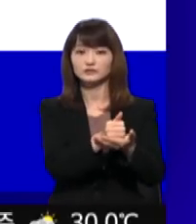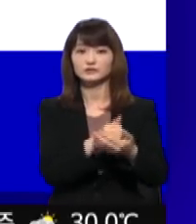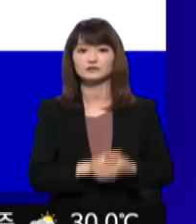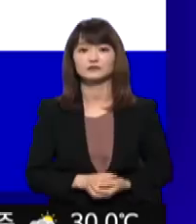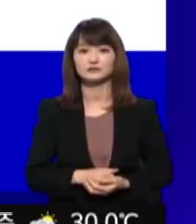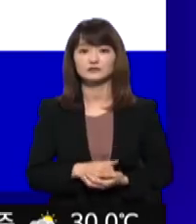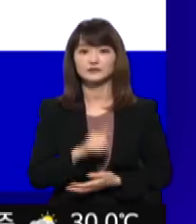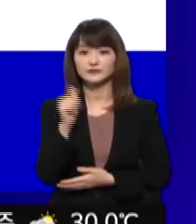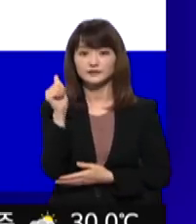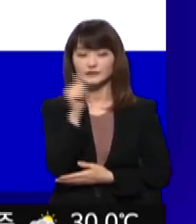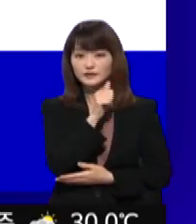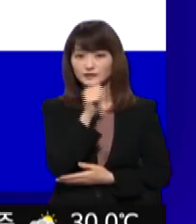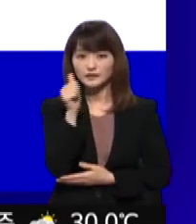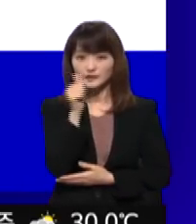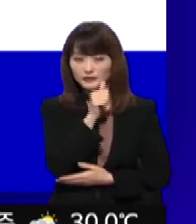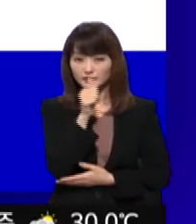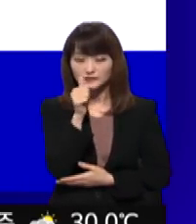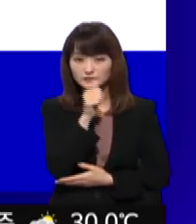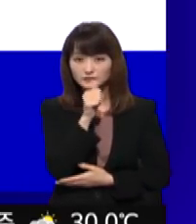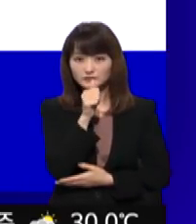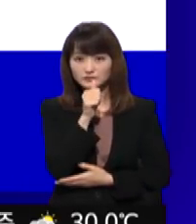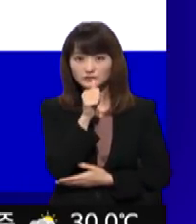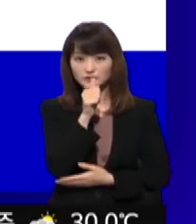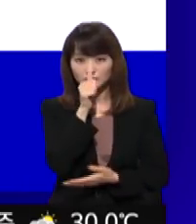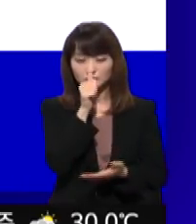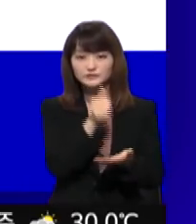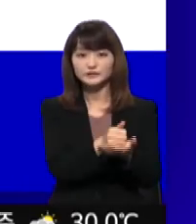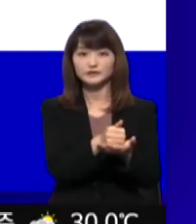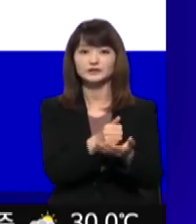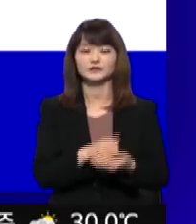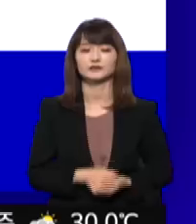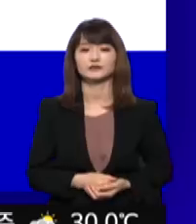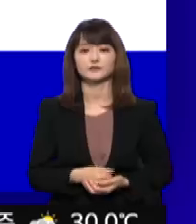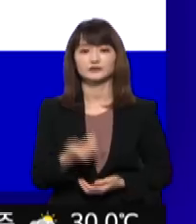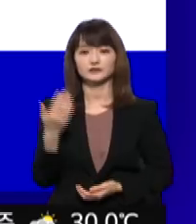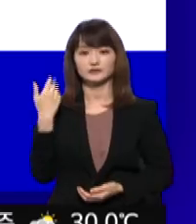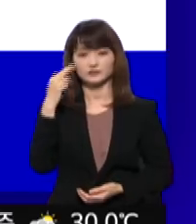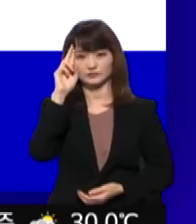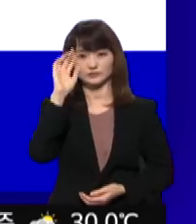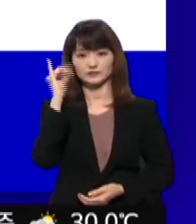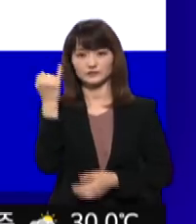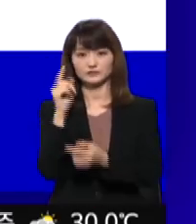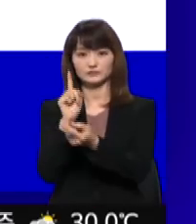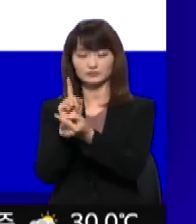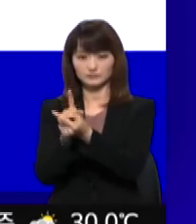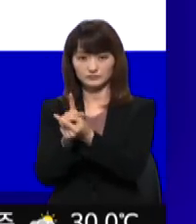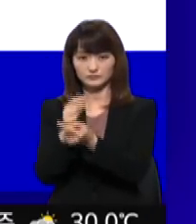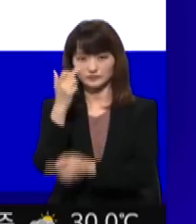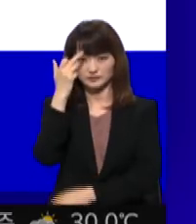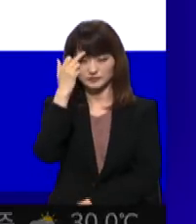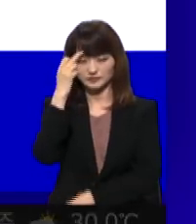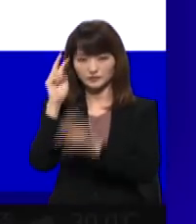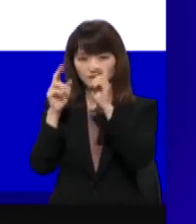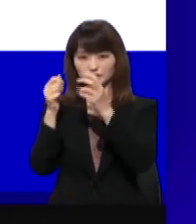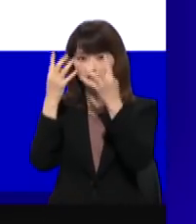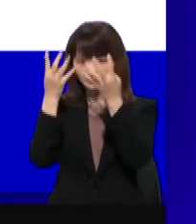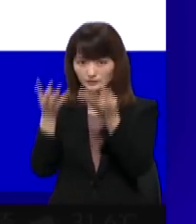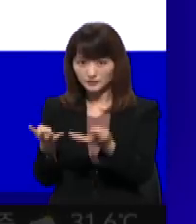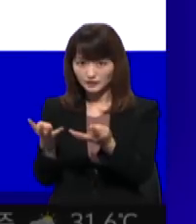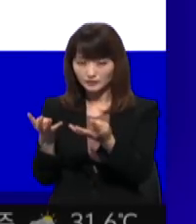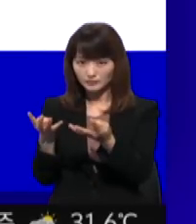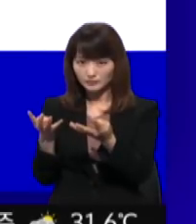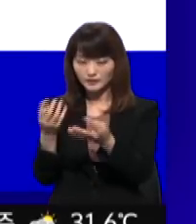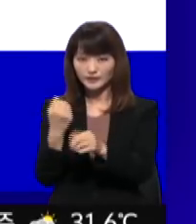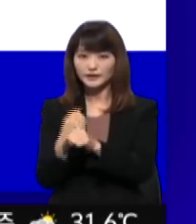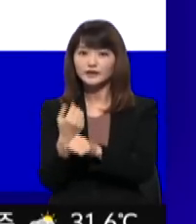알선 수제 혐의입니다 앞서 말한 대로 뭐 박근혜 전 대통령을 만나게 해달라 또는 최태원 회장의 사면 이런 것들을